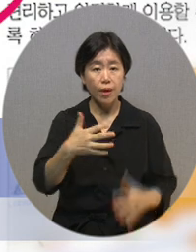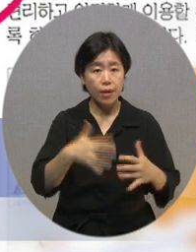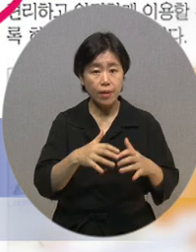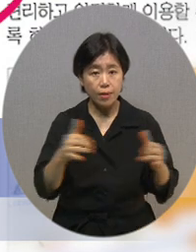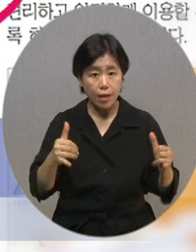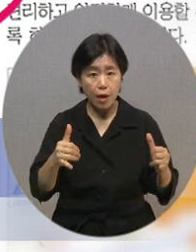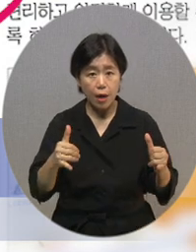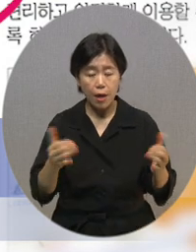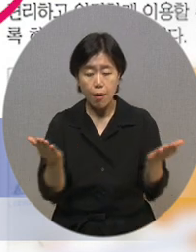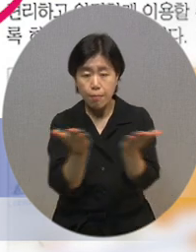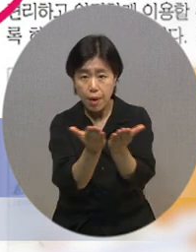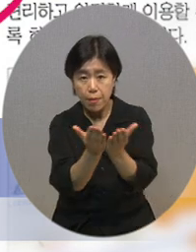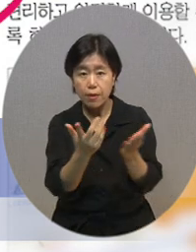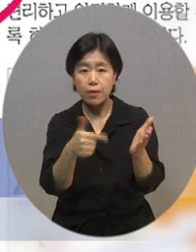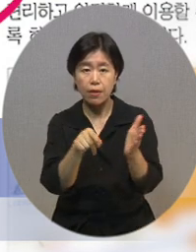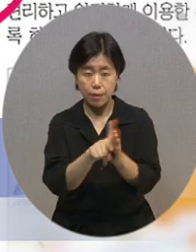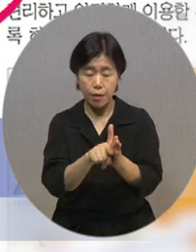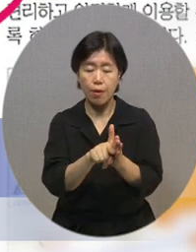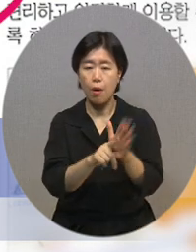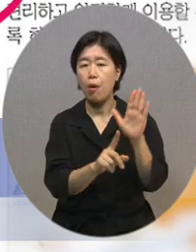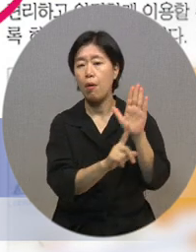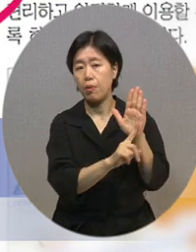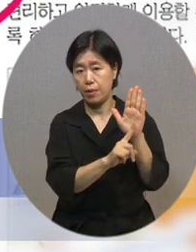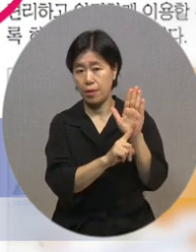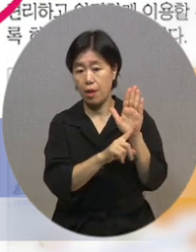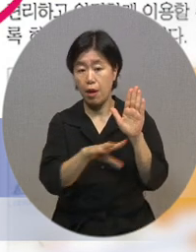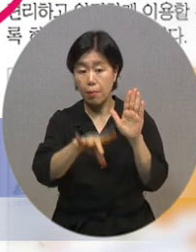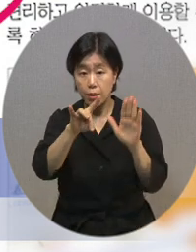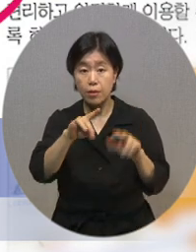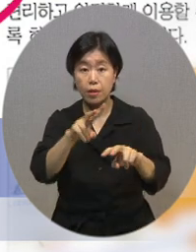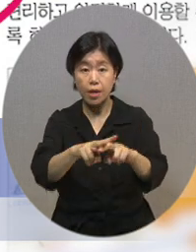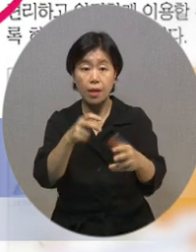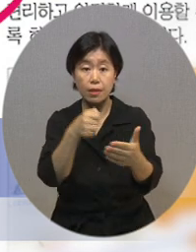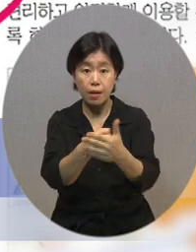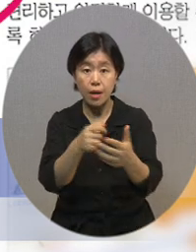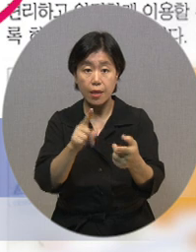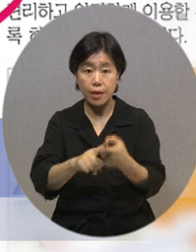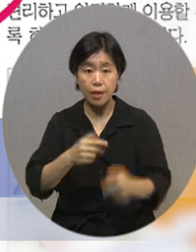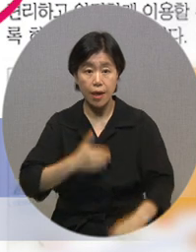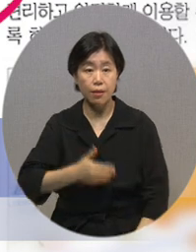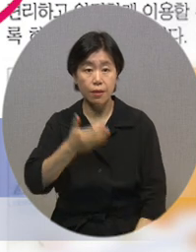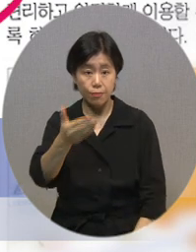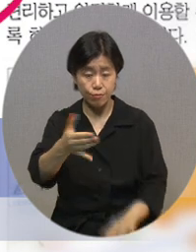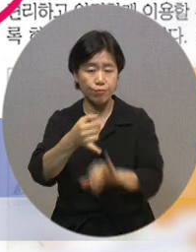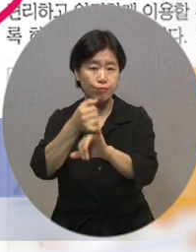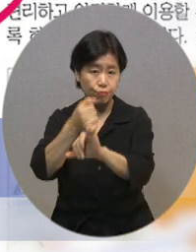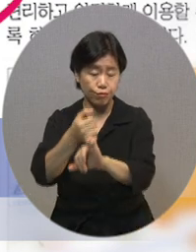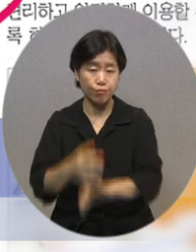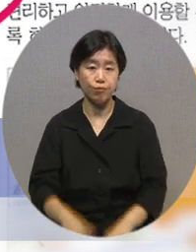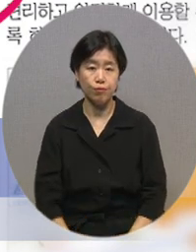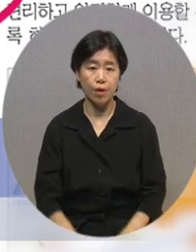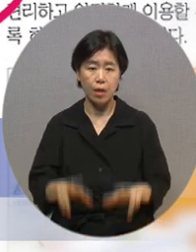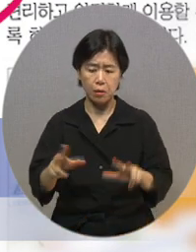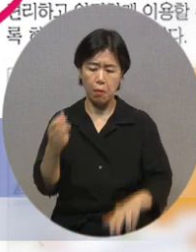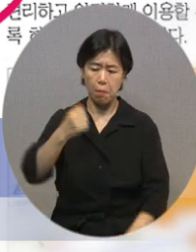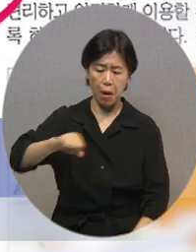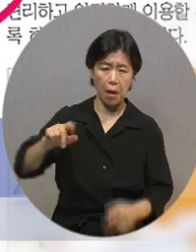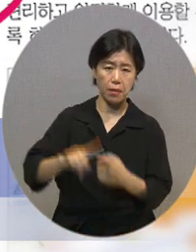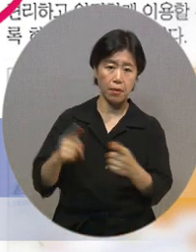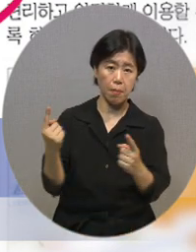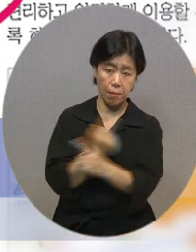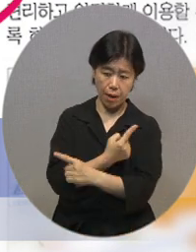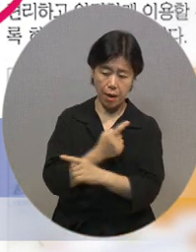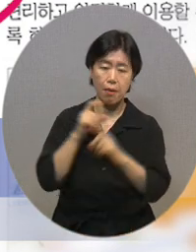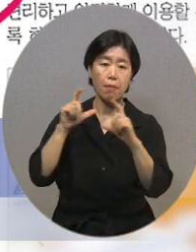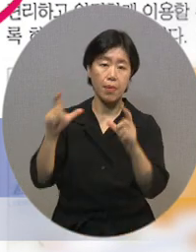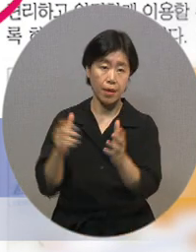항공사 홈페이지에 우선 좌석에 대한 정보를 재하도 했고 현재는 위반 사항을 시정한 것으로